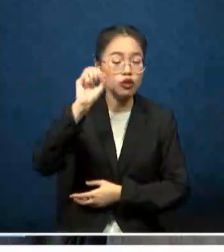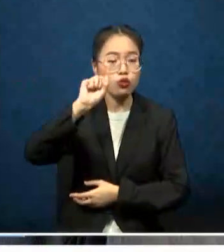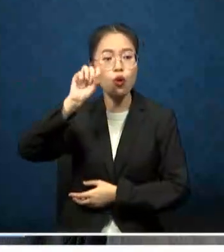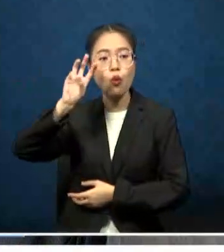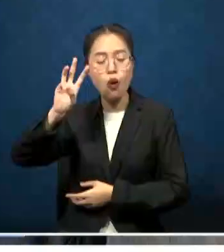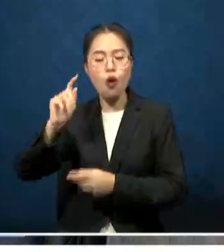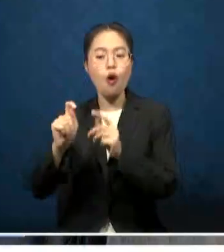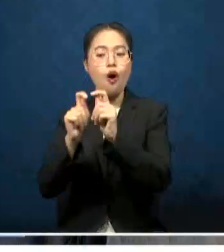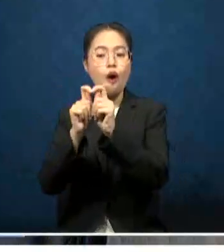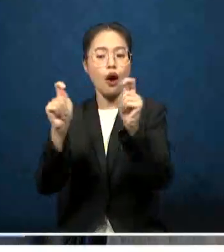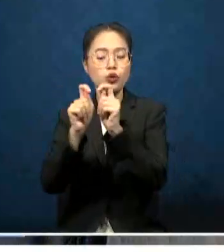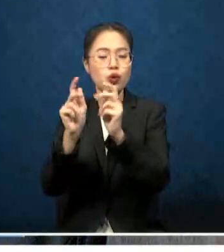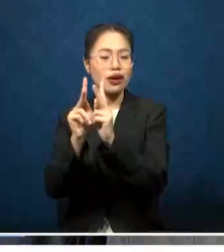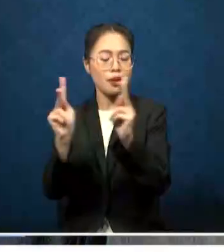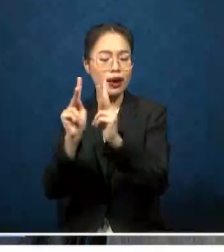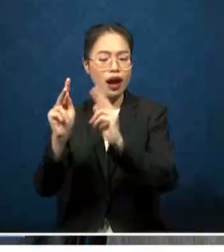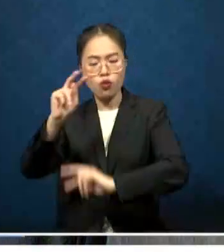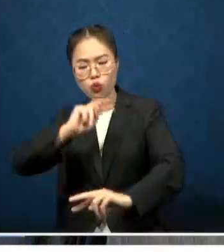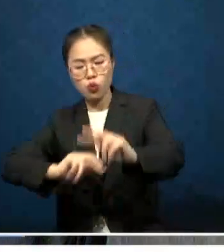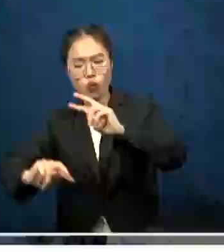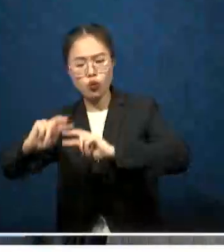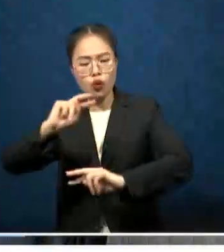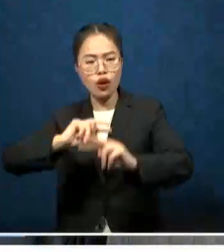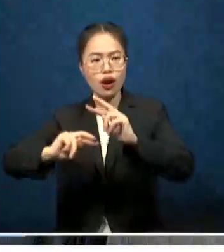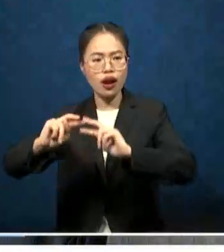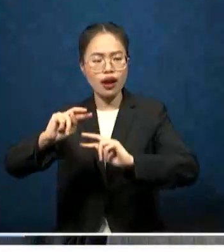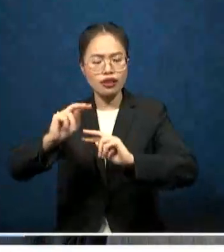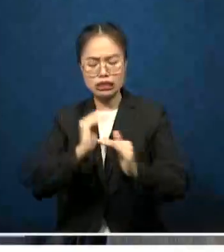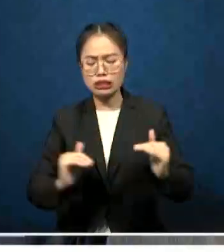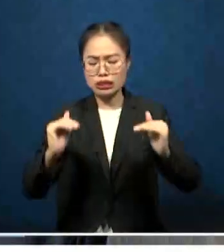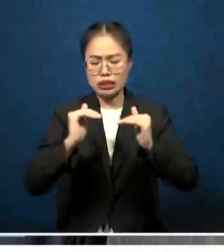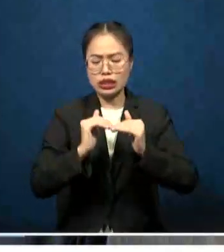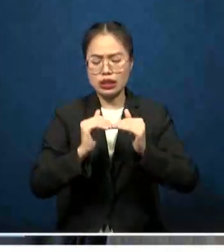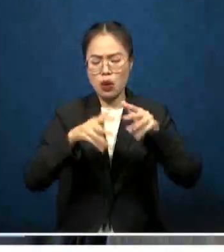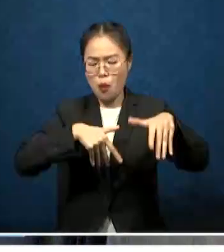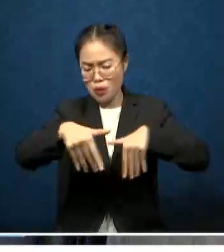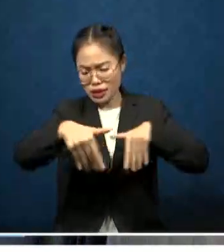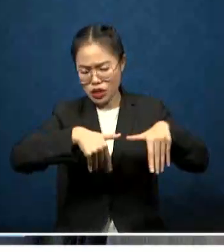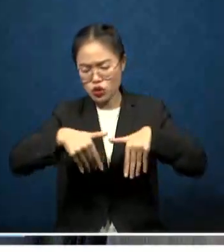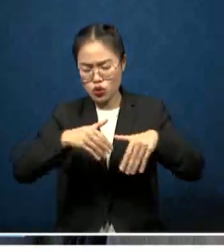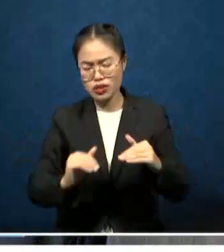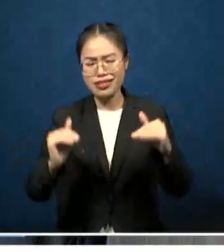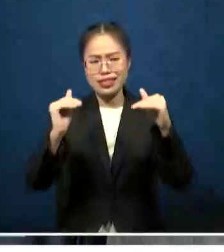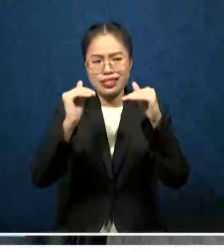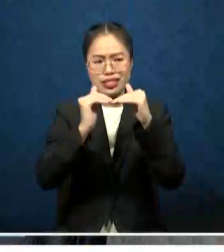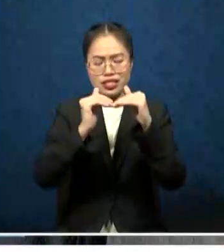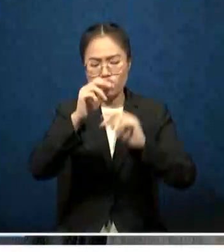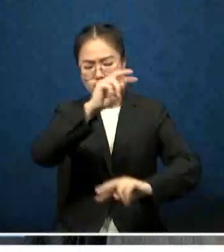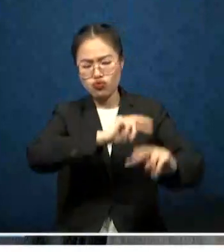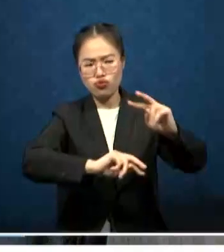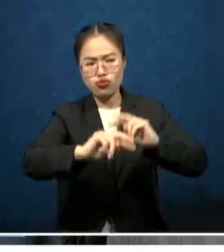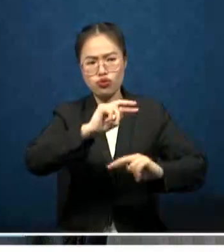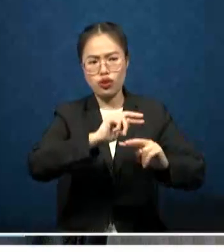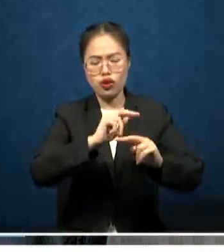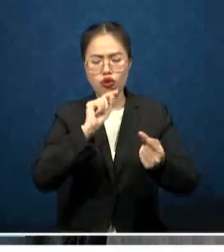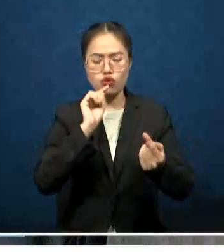อนุกรรมาธิการด้านการคุ้มครองผู้บริโภคกรรมาธิการสิทธิมนุษยชนสิทธิเสรีภาพและการคุ้มครองผู้บริโภคของ